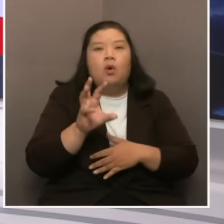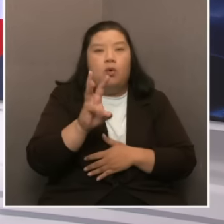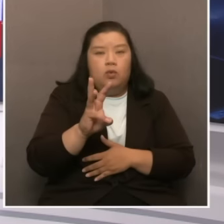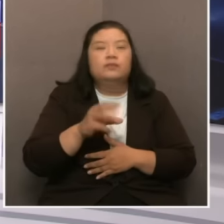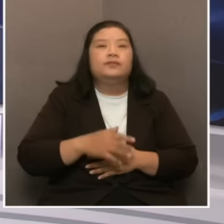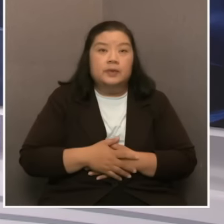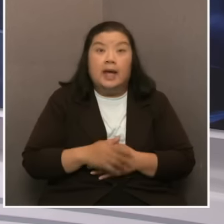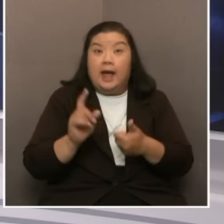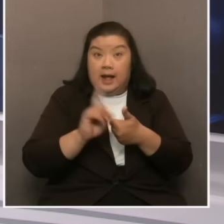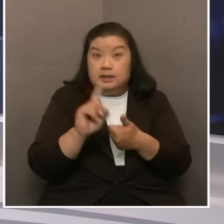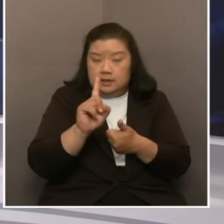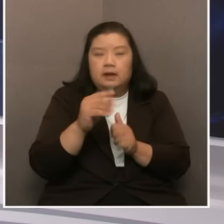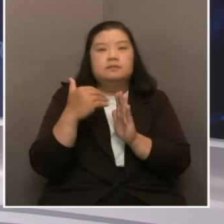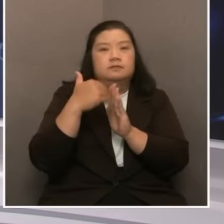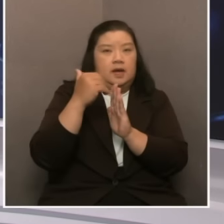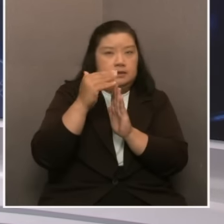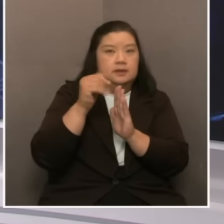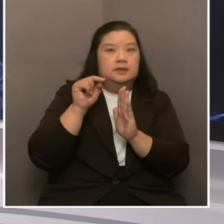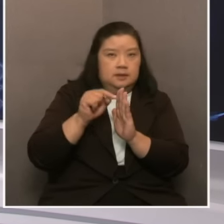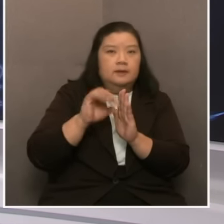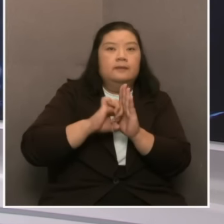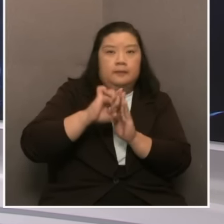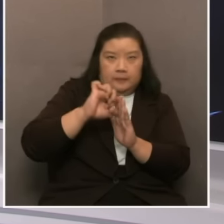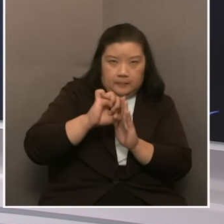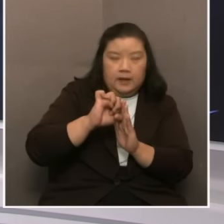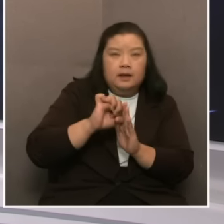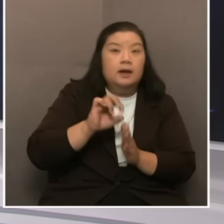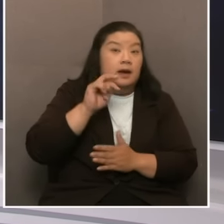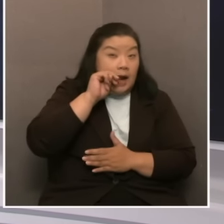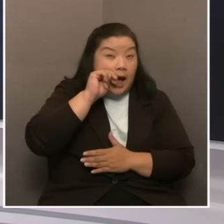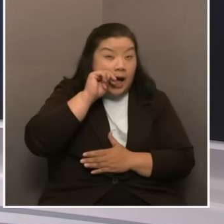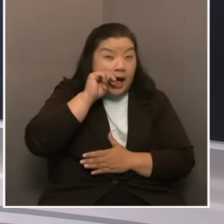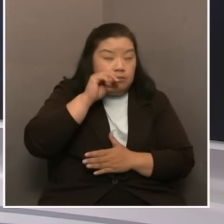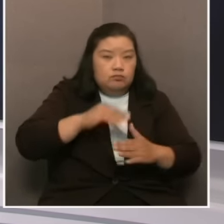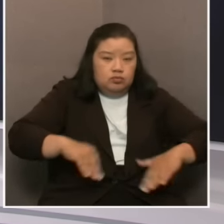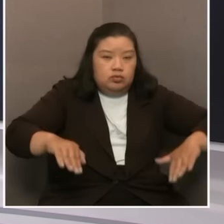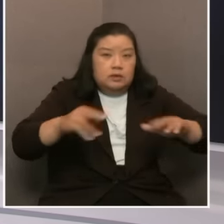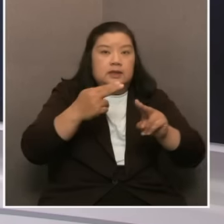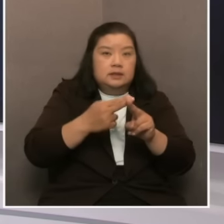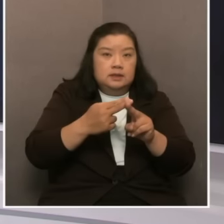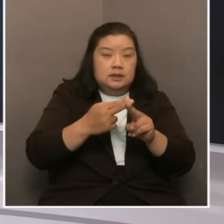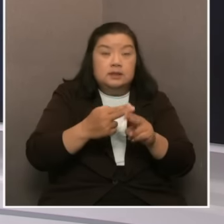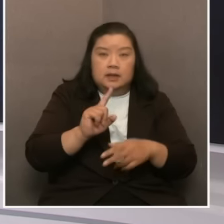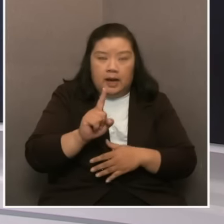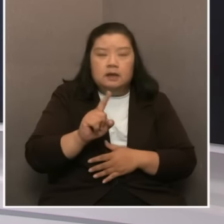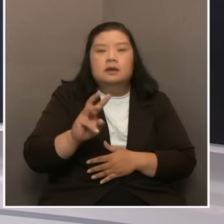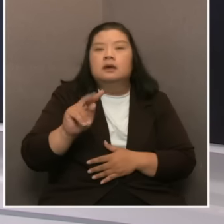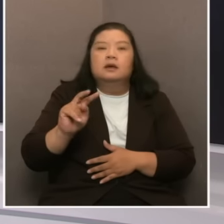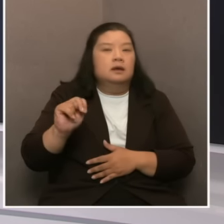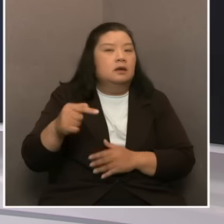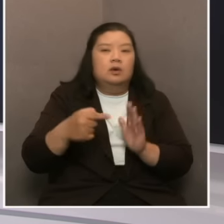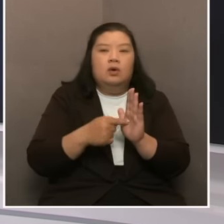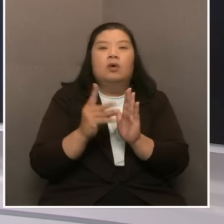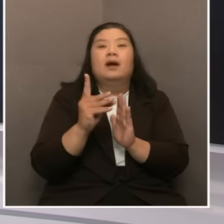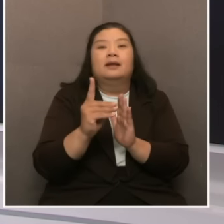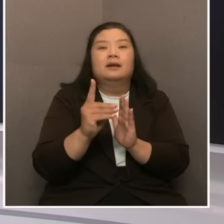กที่พ้นที่ภาคเหนือกันก่อนเลยที่จัหดเชียให่ำหับที่อ่างเก็บน้าม แ่งัดสมบูร Orderตอนนี้ความ